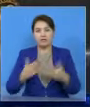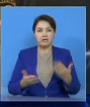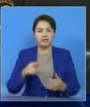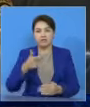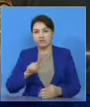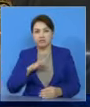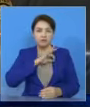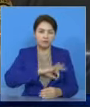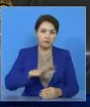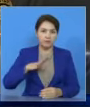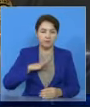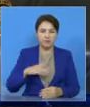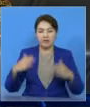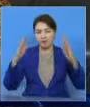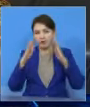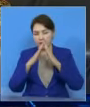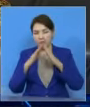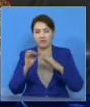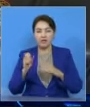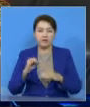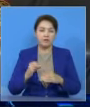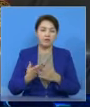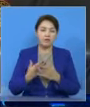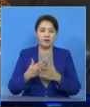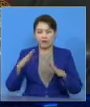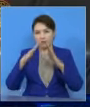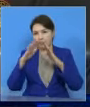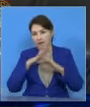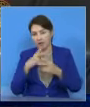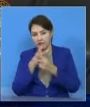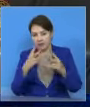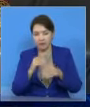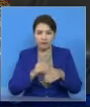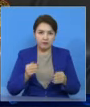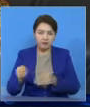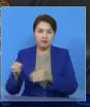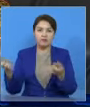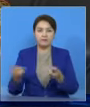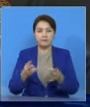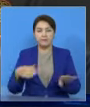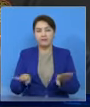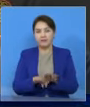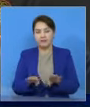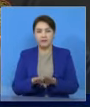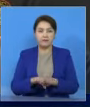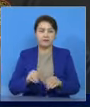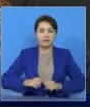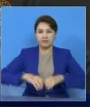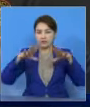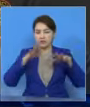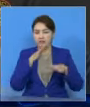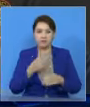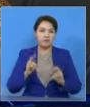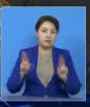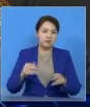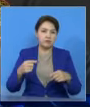баллонды қолдансаңыз, оны тұрғын үйден ғимараттан қабырғасына қарай жылжыту керек. Осылайша жарылыс кезінде ешкім